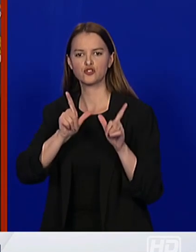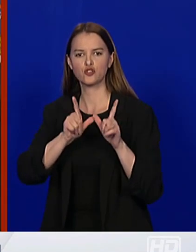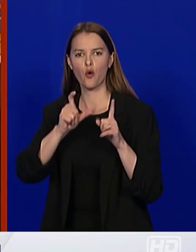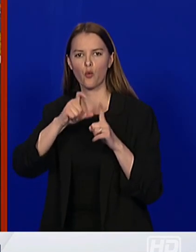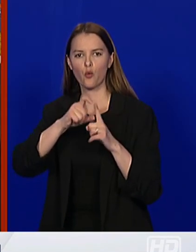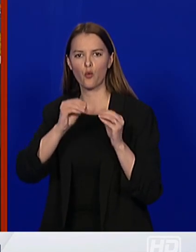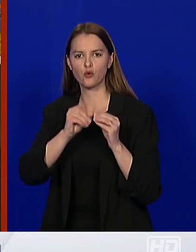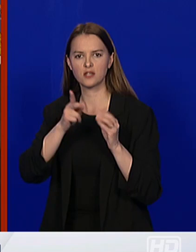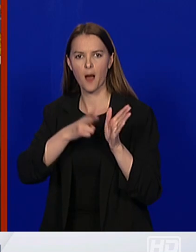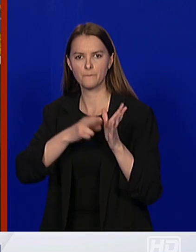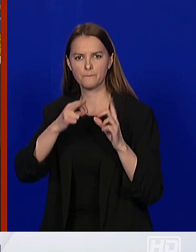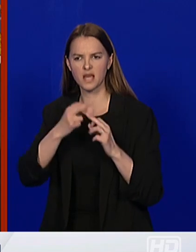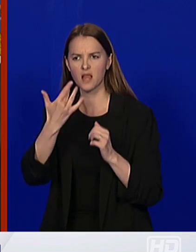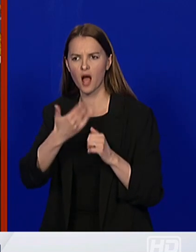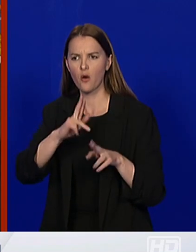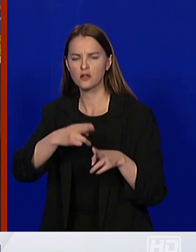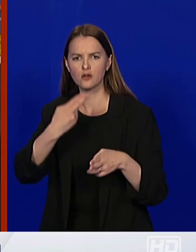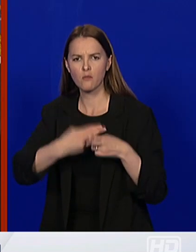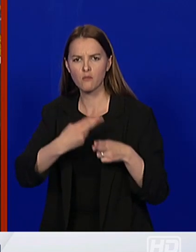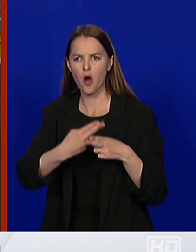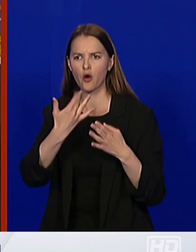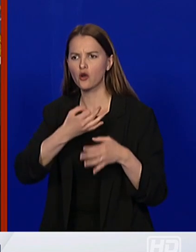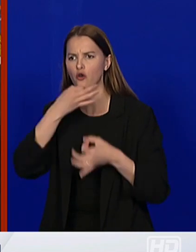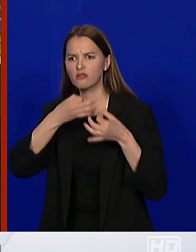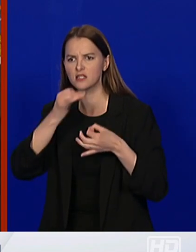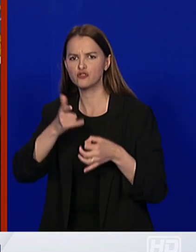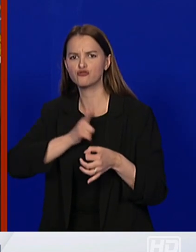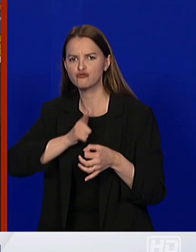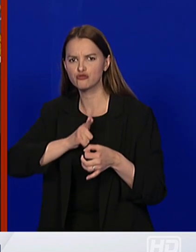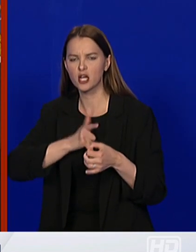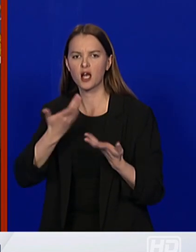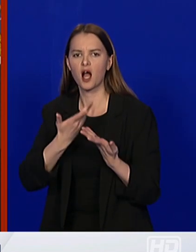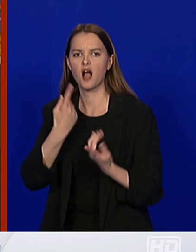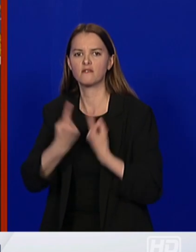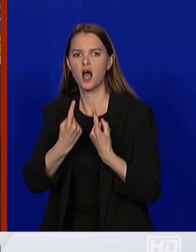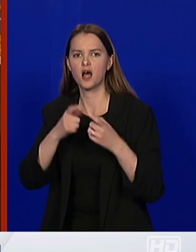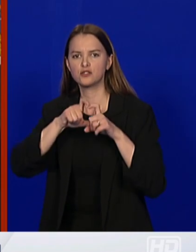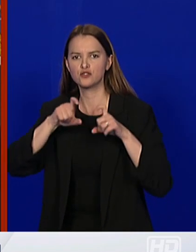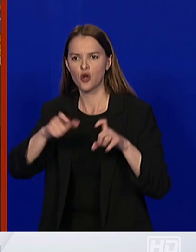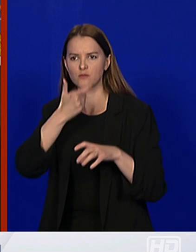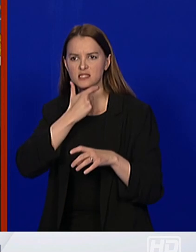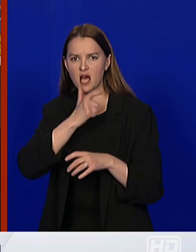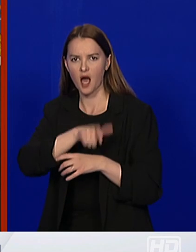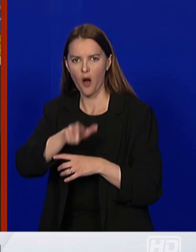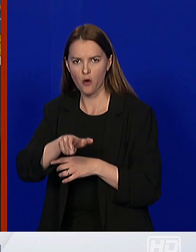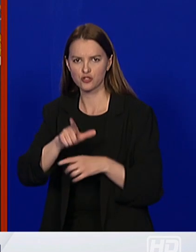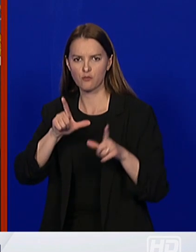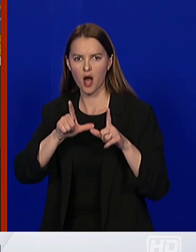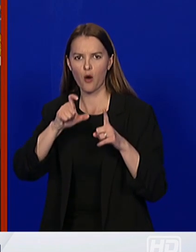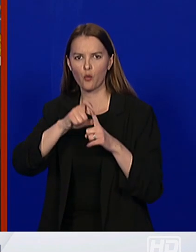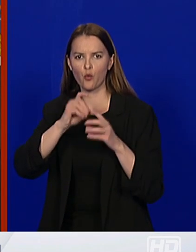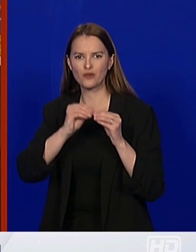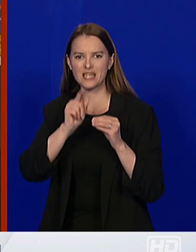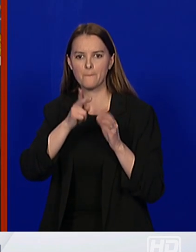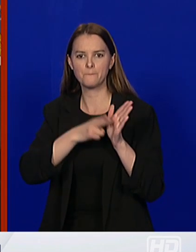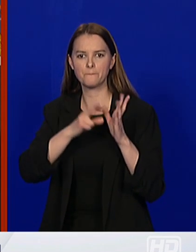ima zaraženih, koliko testiranja očekujete i kako je stanje u domu za starije Udbini? Dakle, samo više malo detalja o